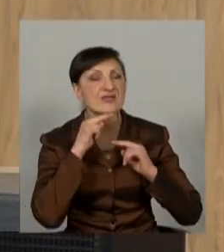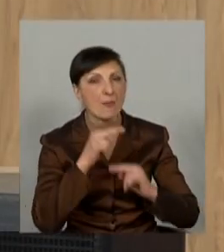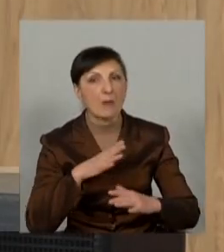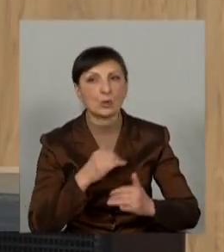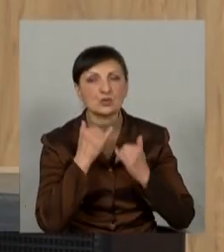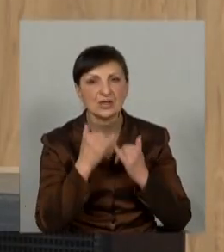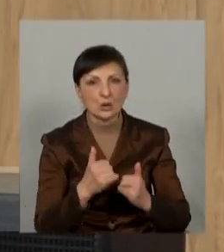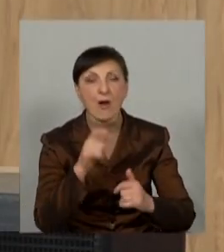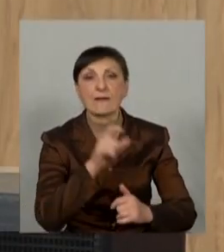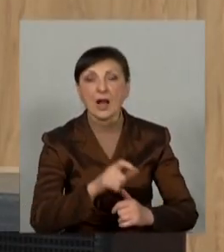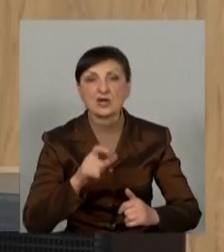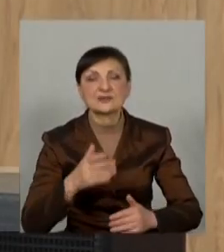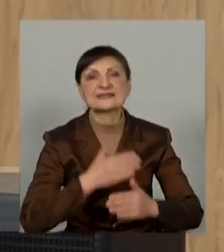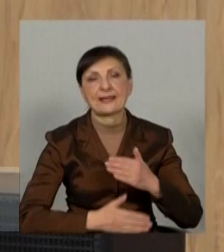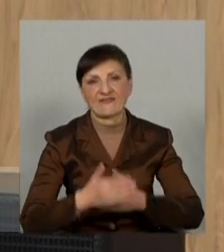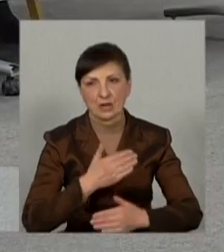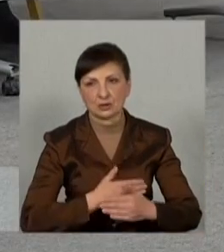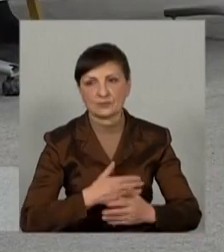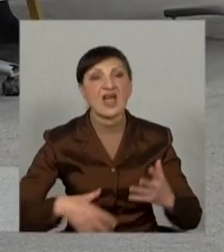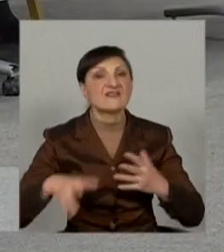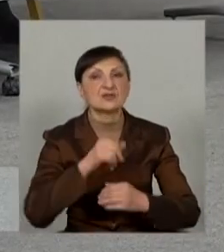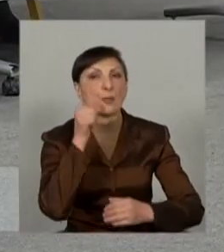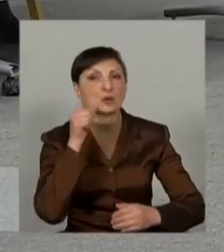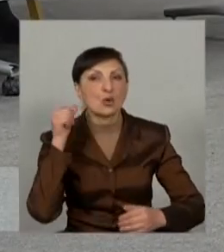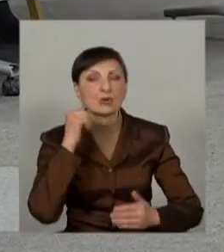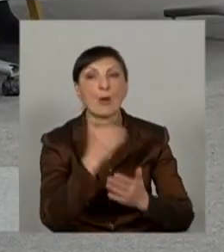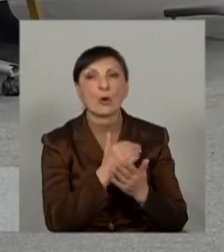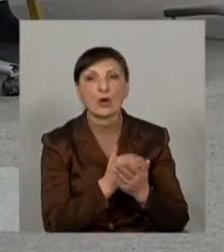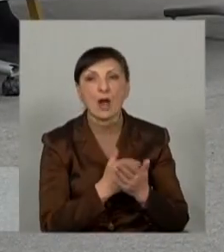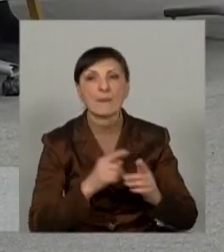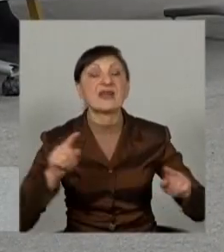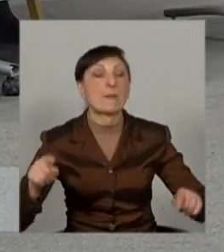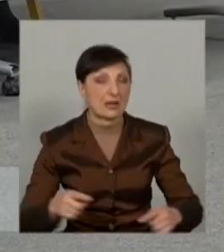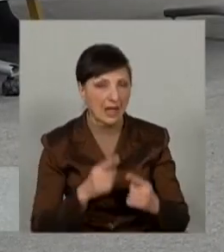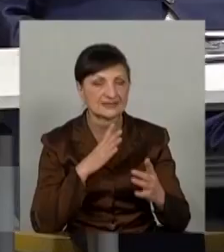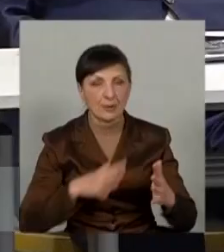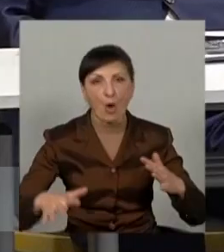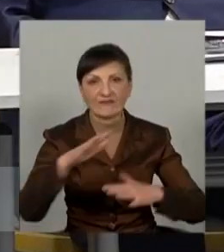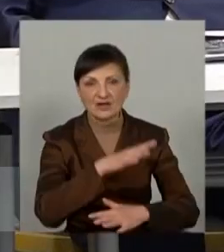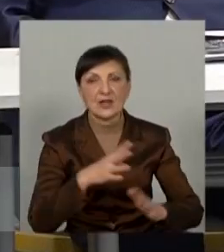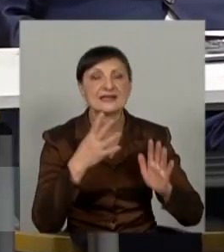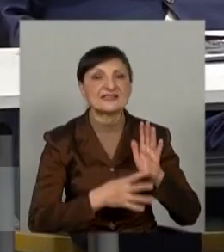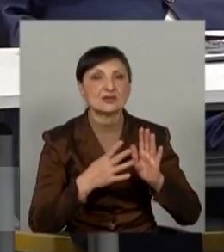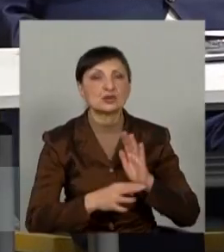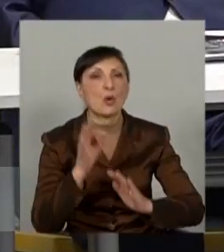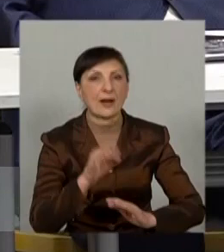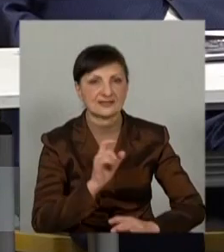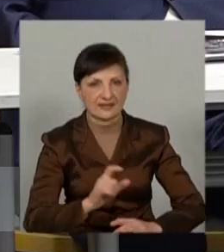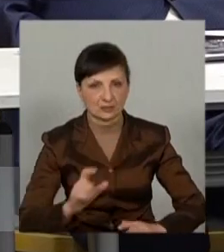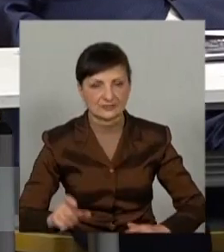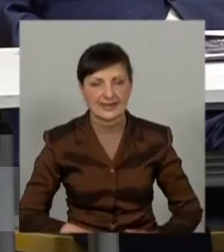было уделено гражданам с инвалидностью. Всего за прошлый год программами реабилитации были охвачены 90% жителей.